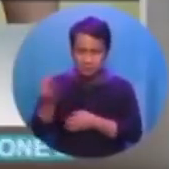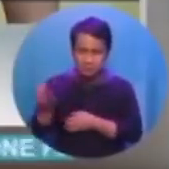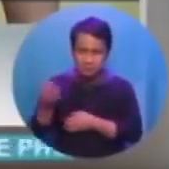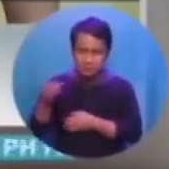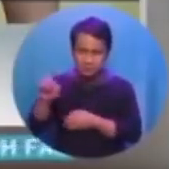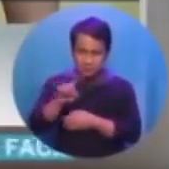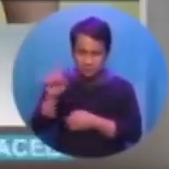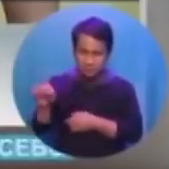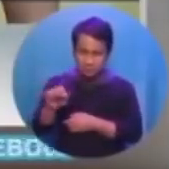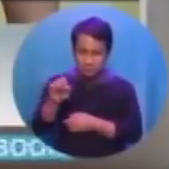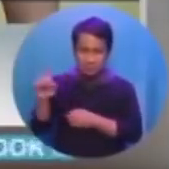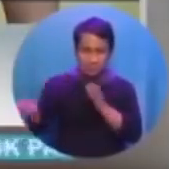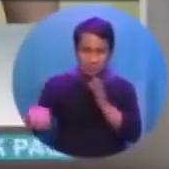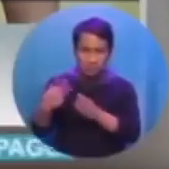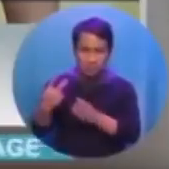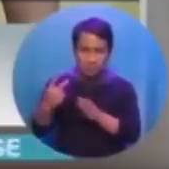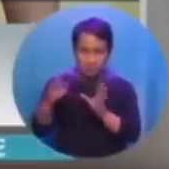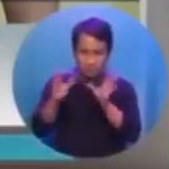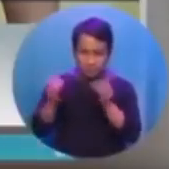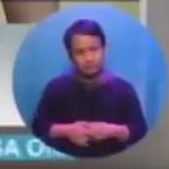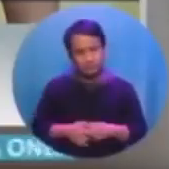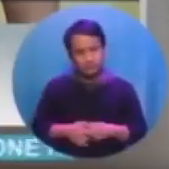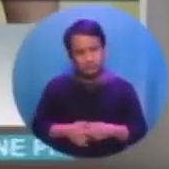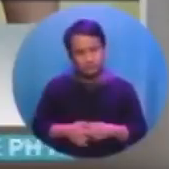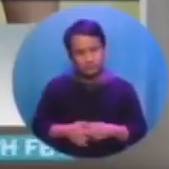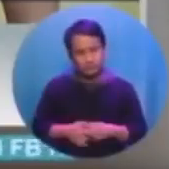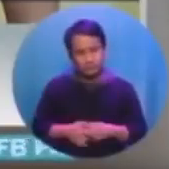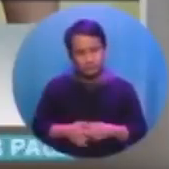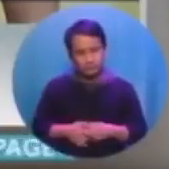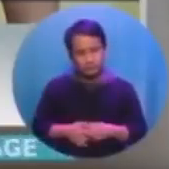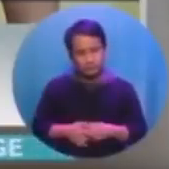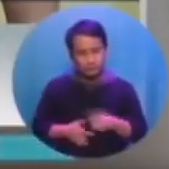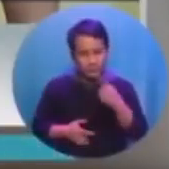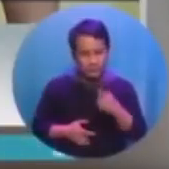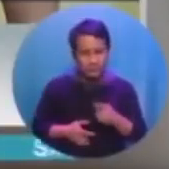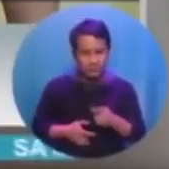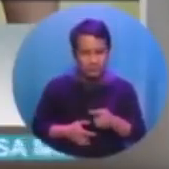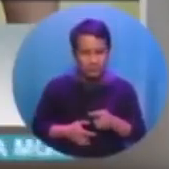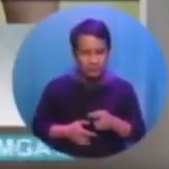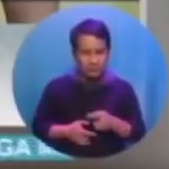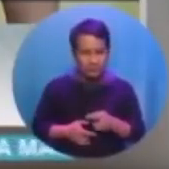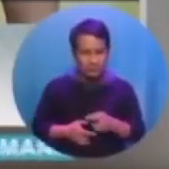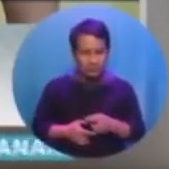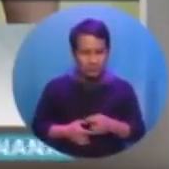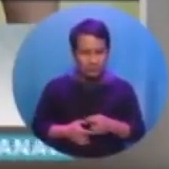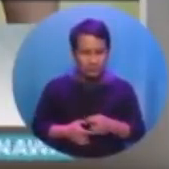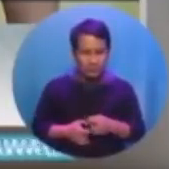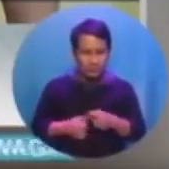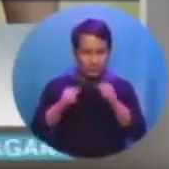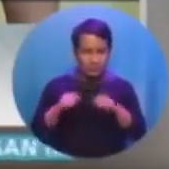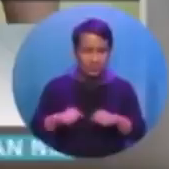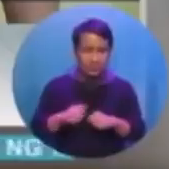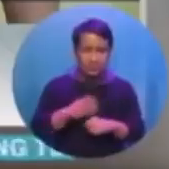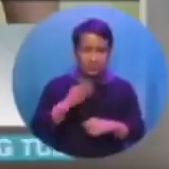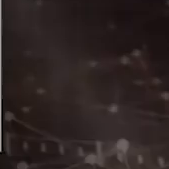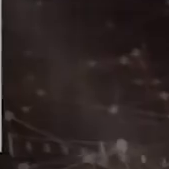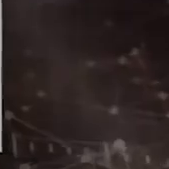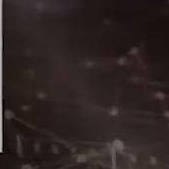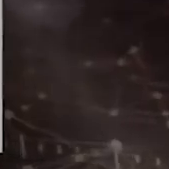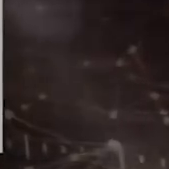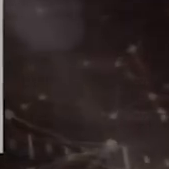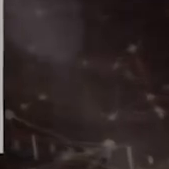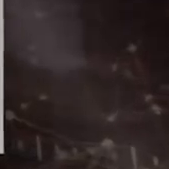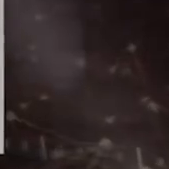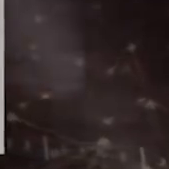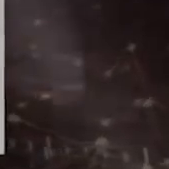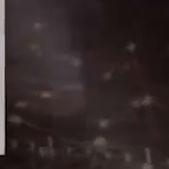nang tinanong sa barangay, dalawang barangay na napuntahan dito. First of all, Angel, sana inisip mo din sana bago ka pumunta kay Sir Rafi, inisip